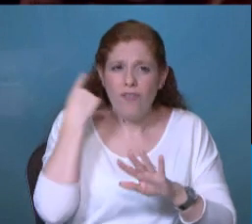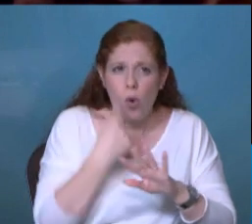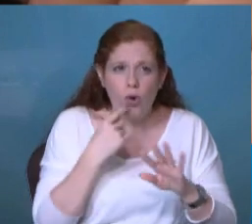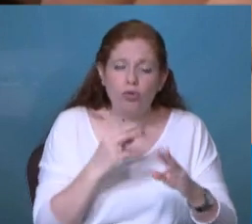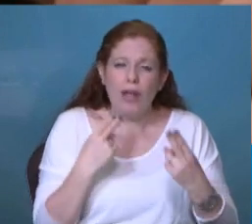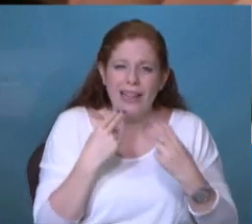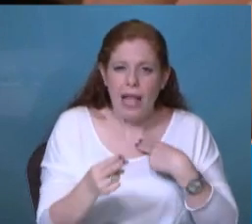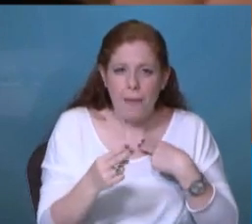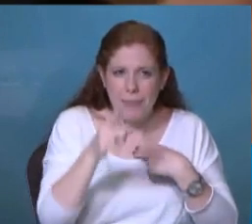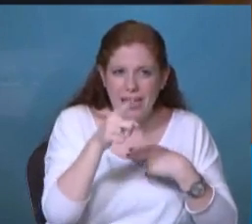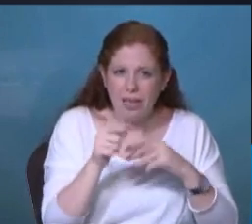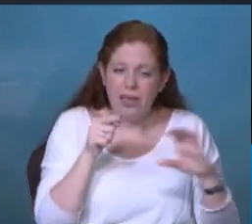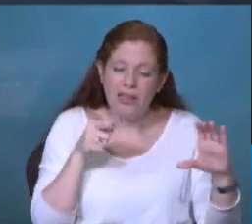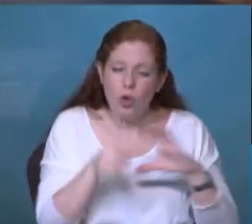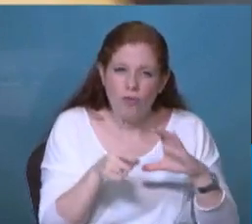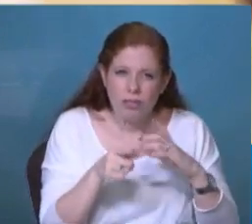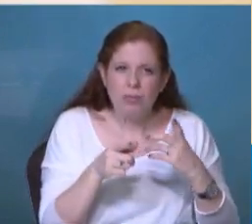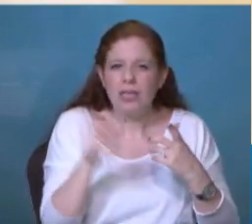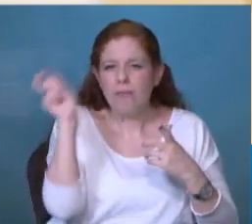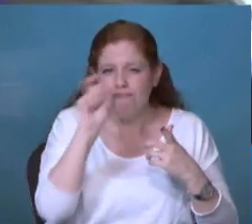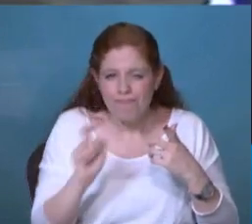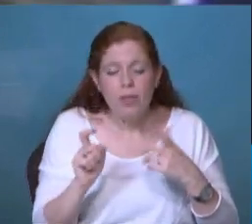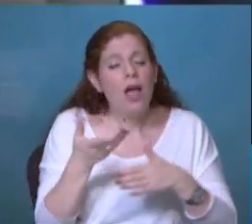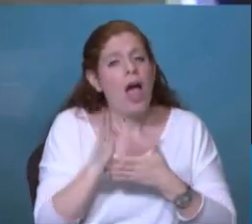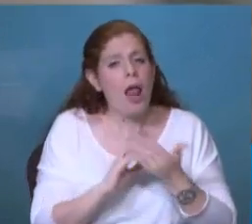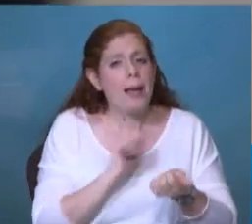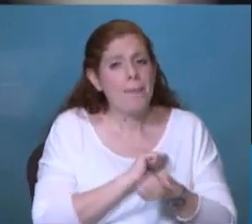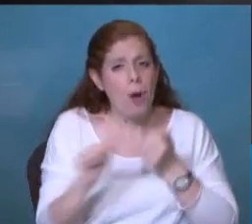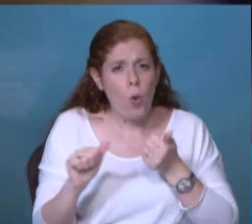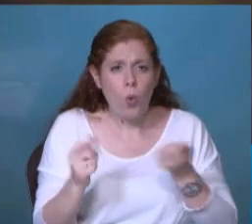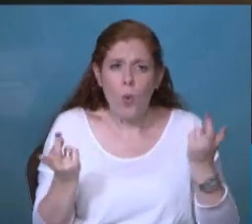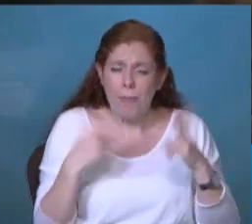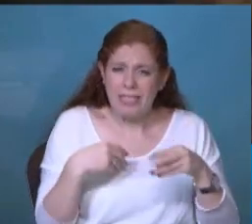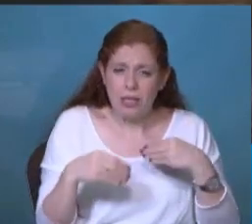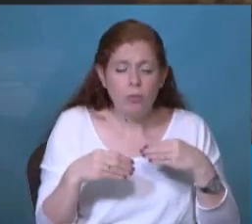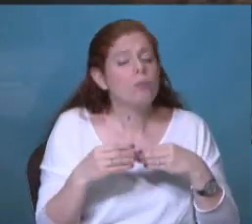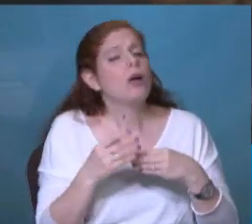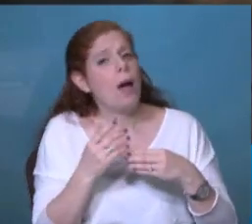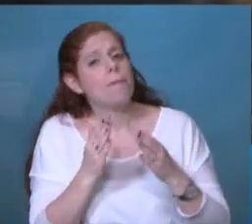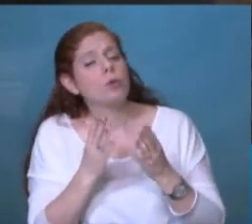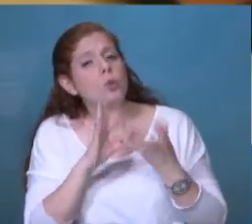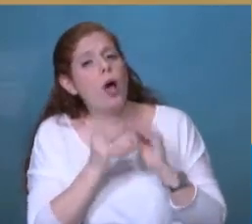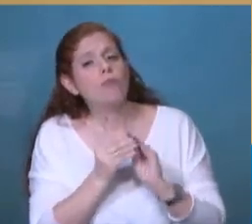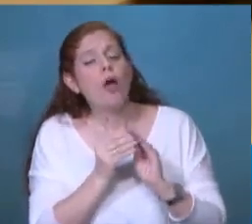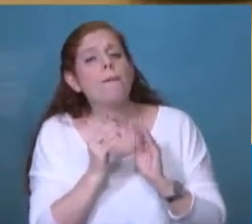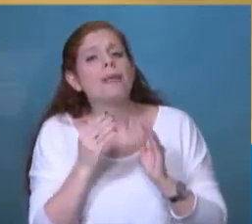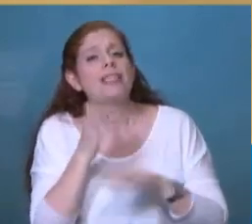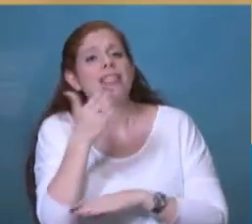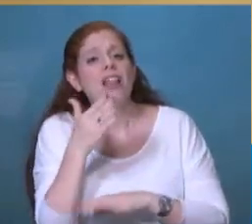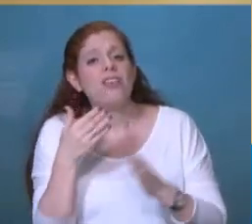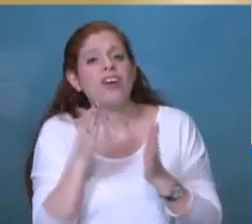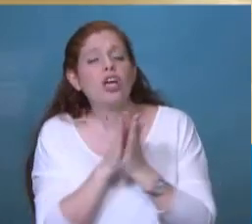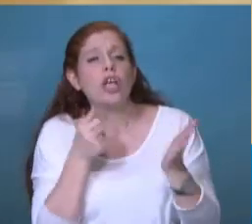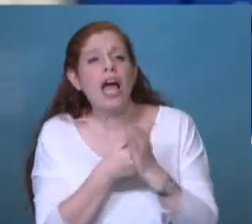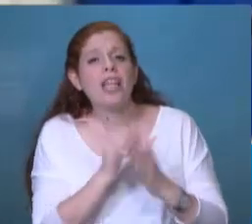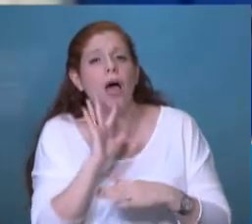צמיגים. מחצית מהן נמחקו בהסדר הטיעון. עוד סוכם כי המדינה תבקש עד 5 שנות מאסר וחצי.